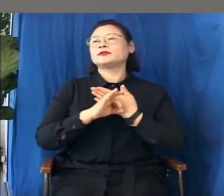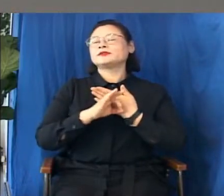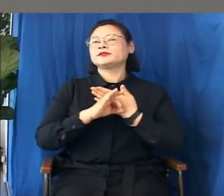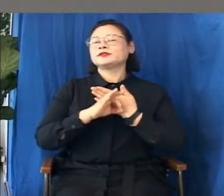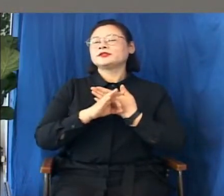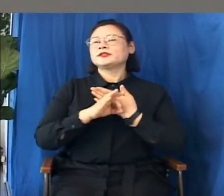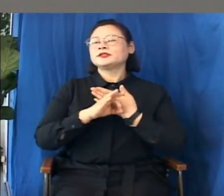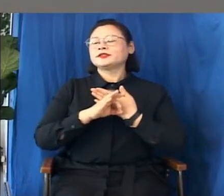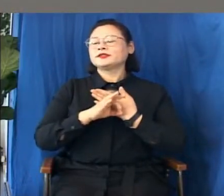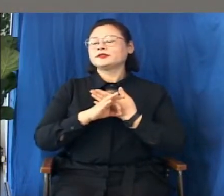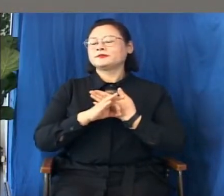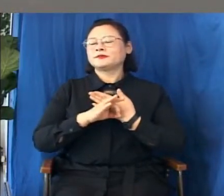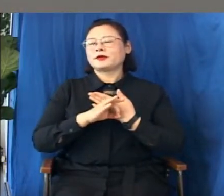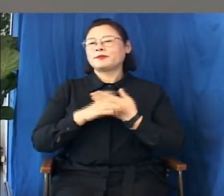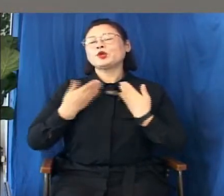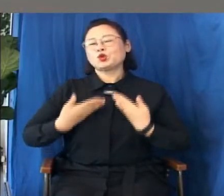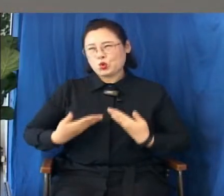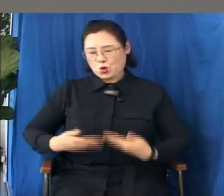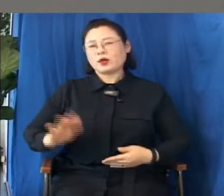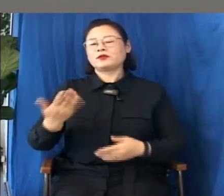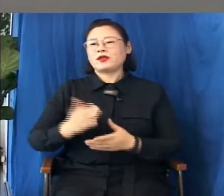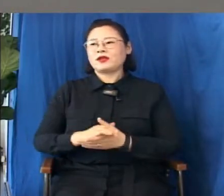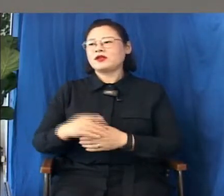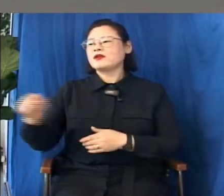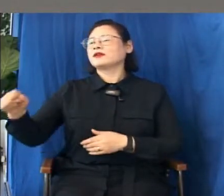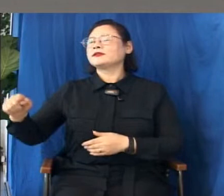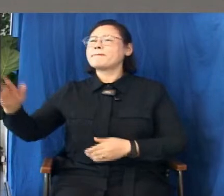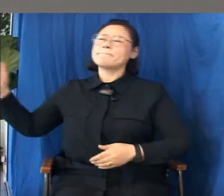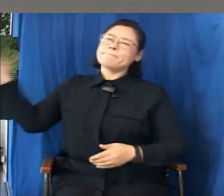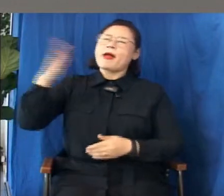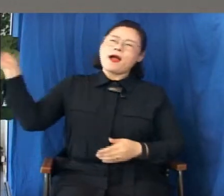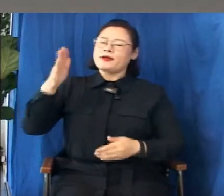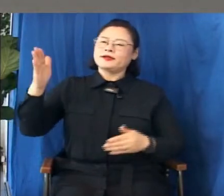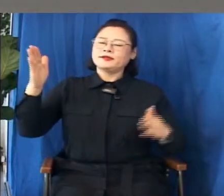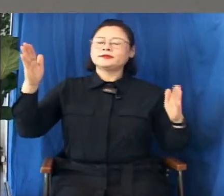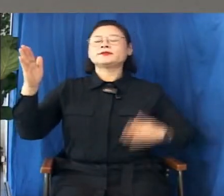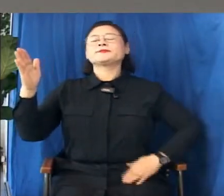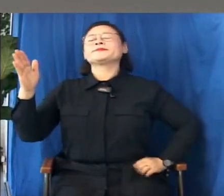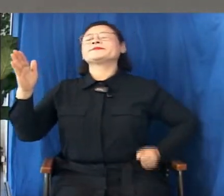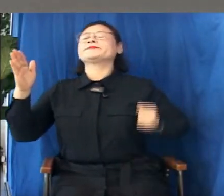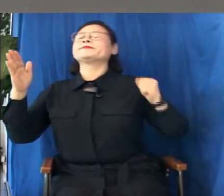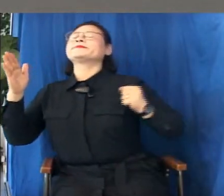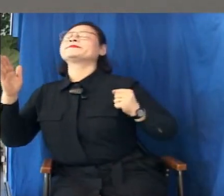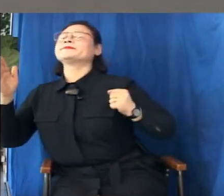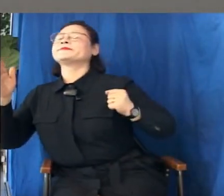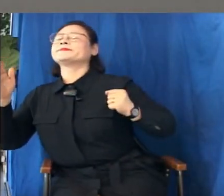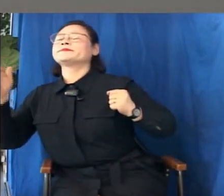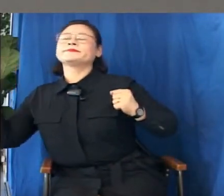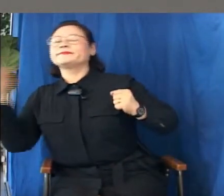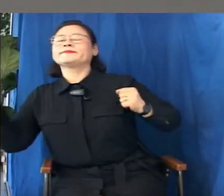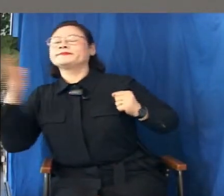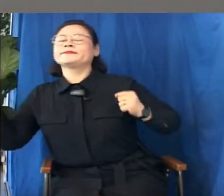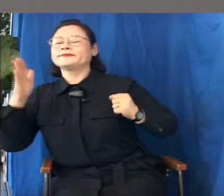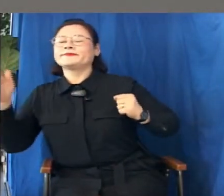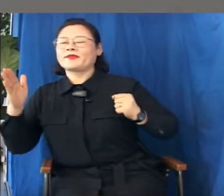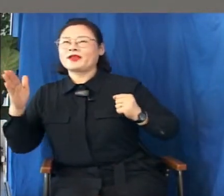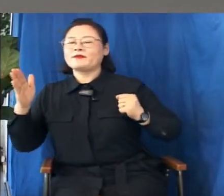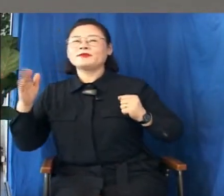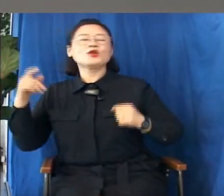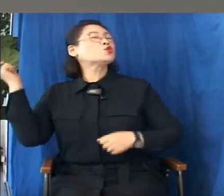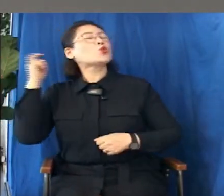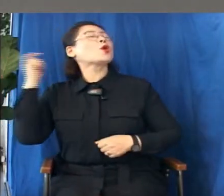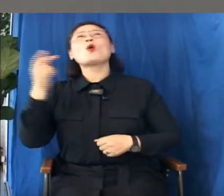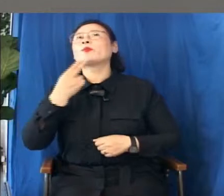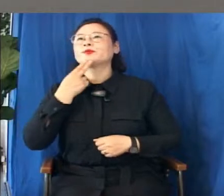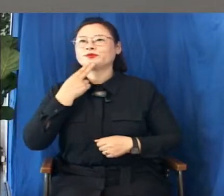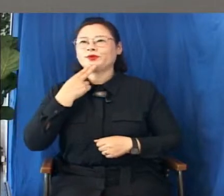쳐야 박수 소리가 나는 건데 한쪽은 아무리 휘둘러봐야 별로 의미가 없는 겁니다. 한쪽이 가만히 있는데 계속 소리가 올라갈